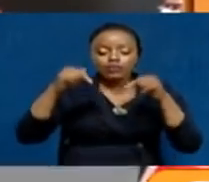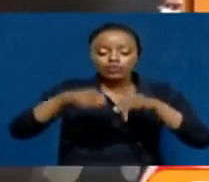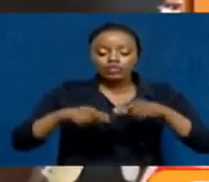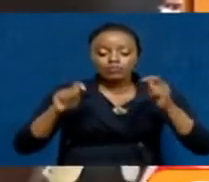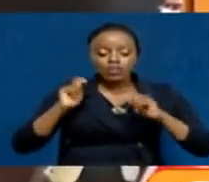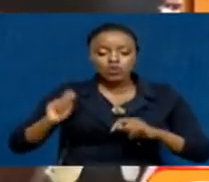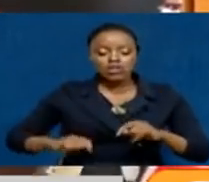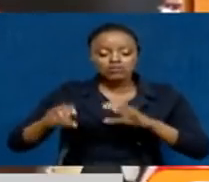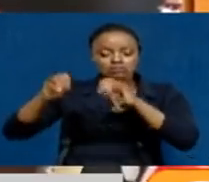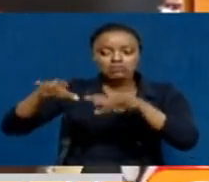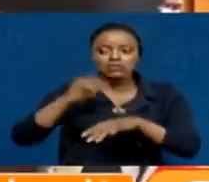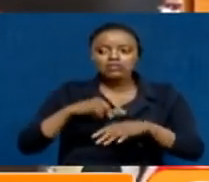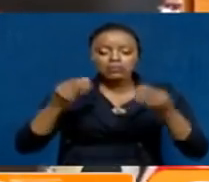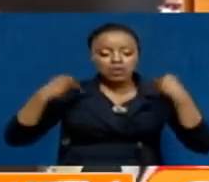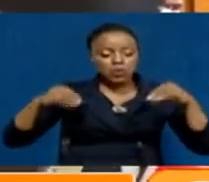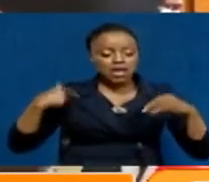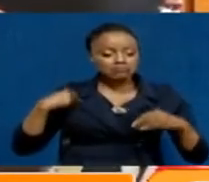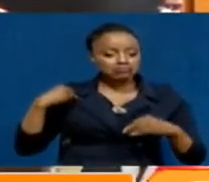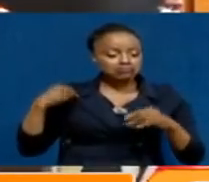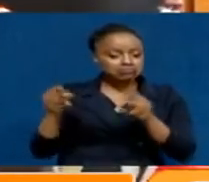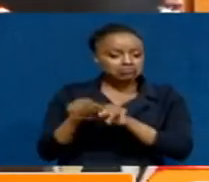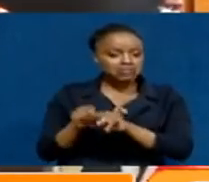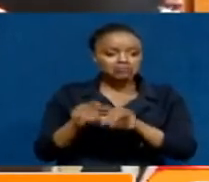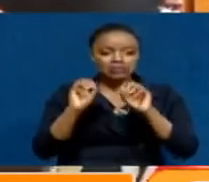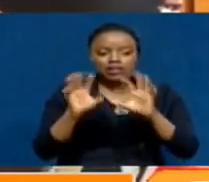leo. Sitawahi kuvaa nguo tena.